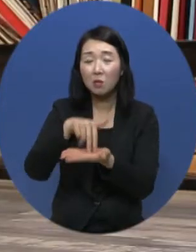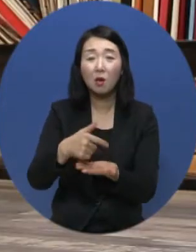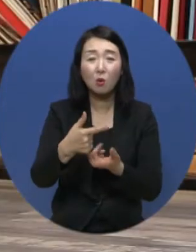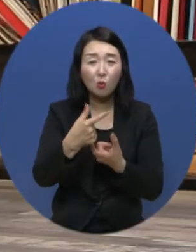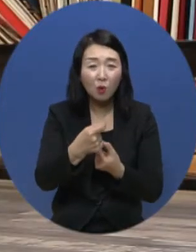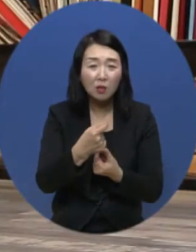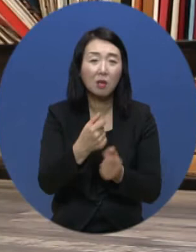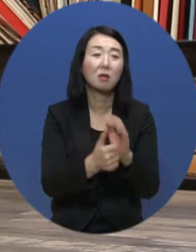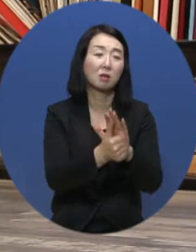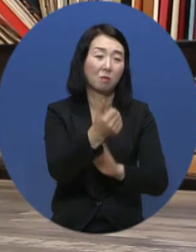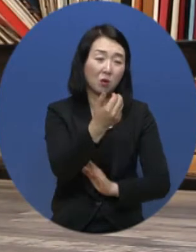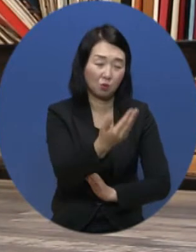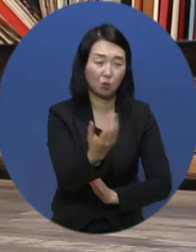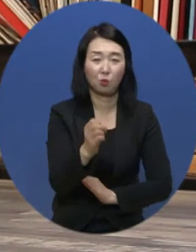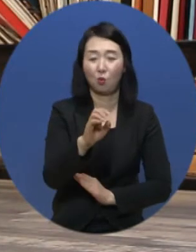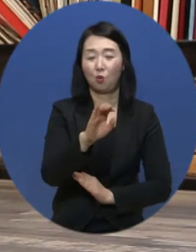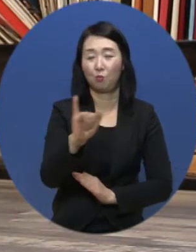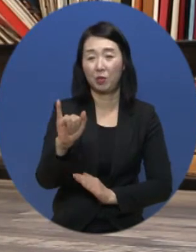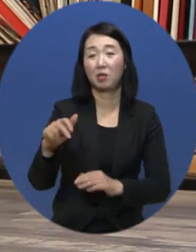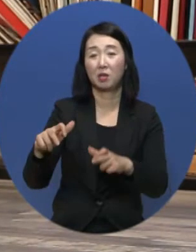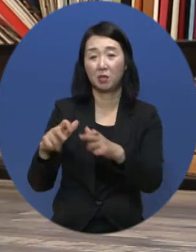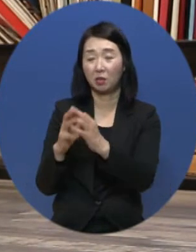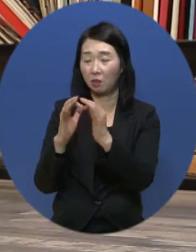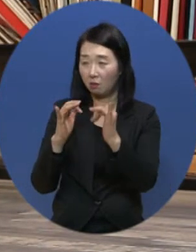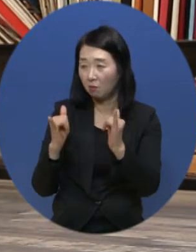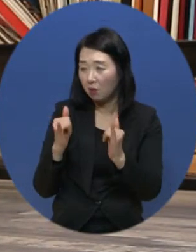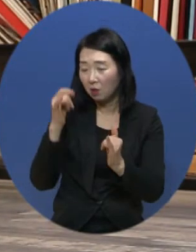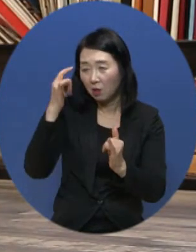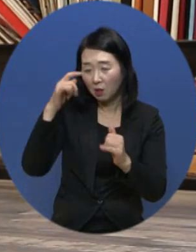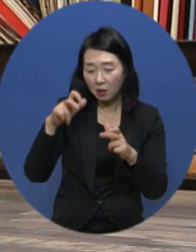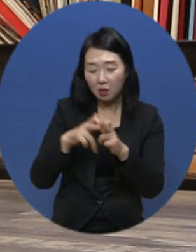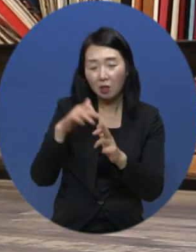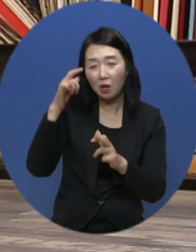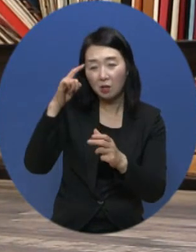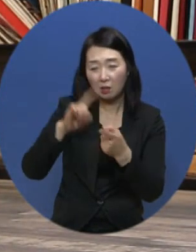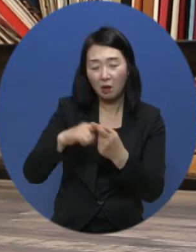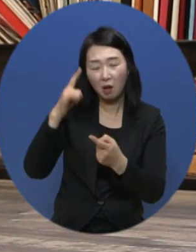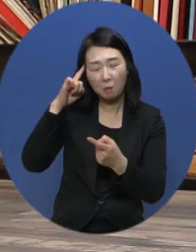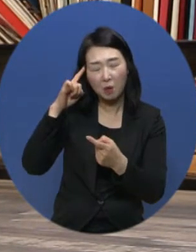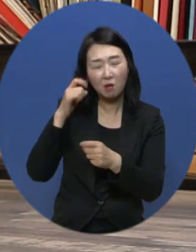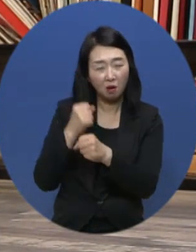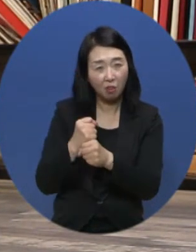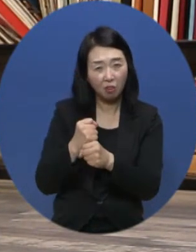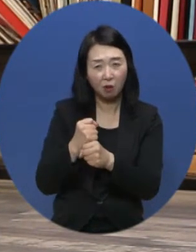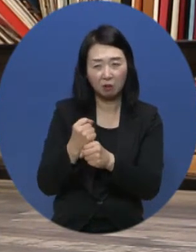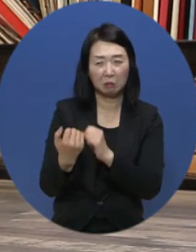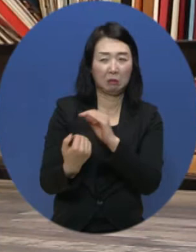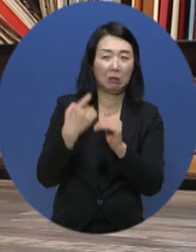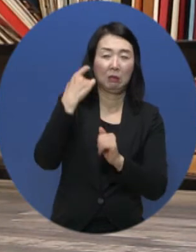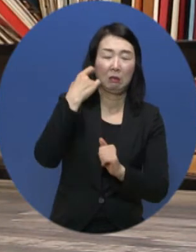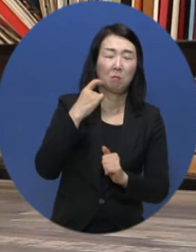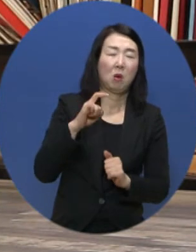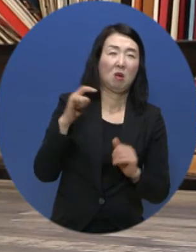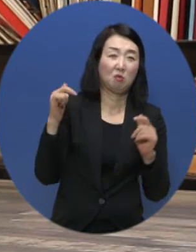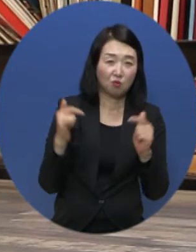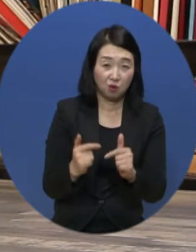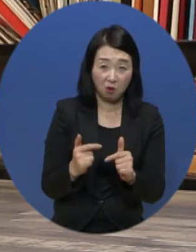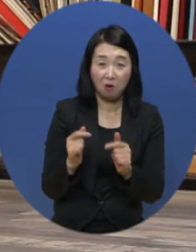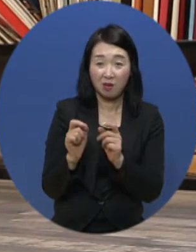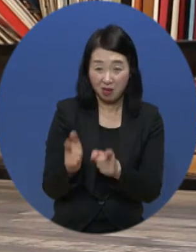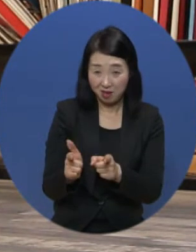또 비장애인들에게는 장애인에 대한 편견과 선입견을 조금이라도 줄일 수 있는 계기가 된다면